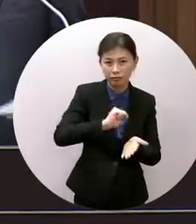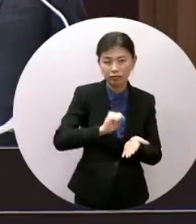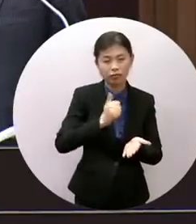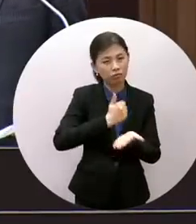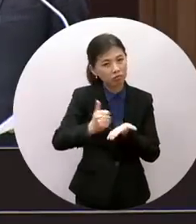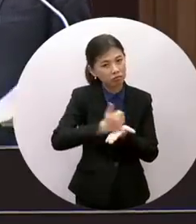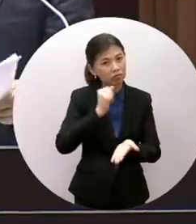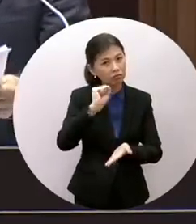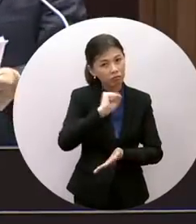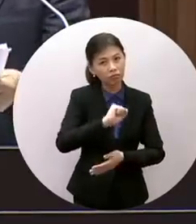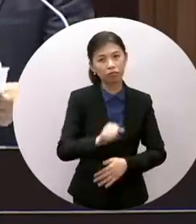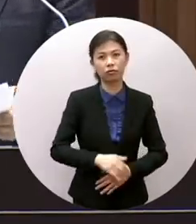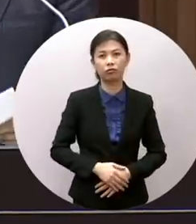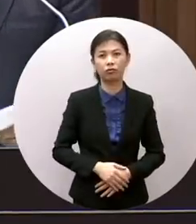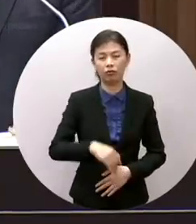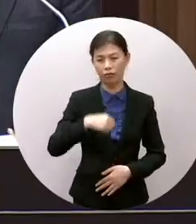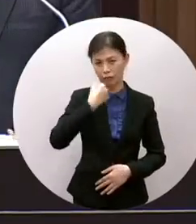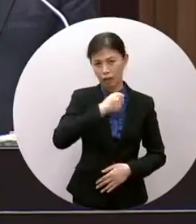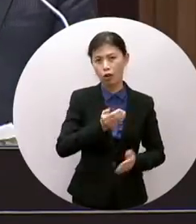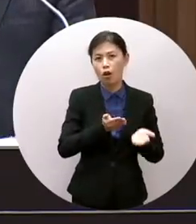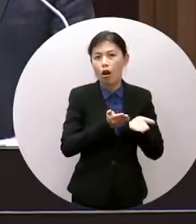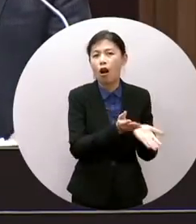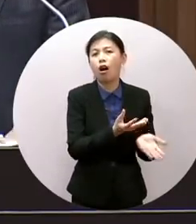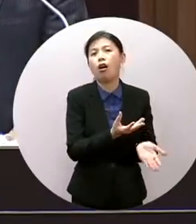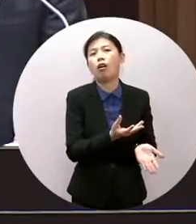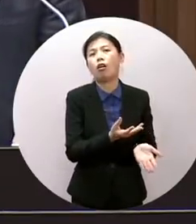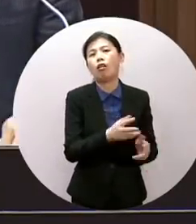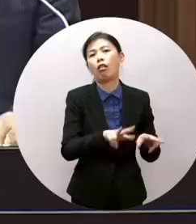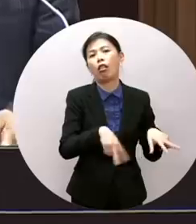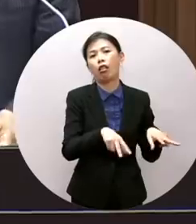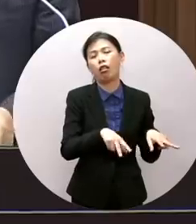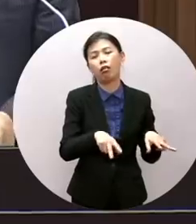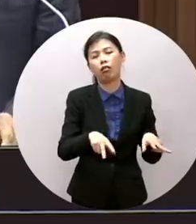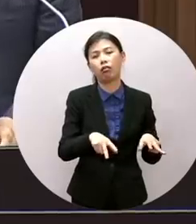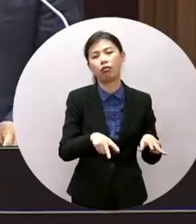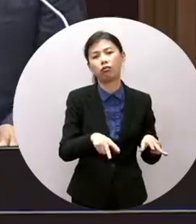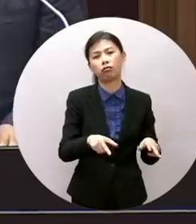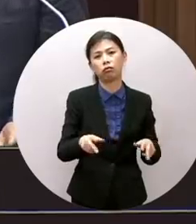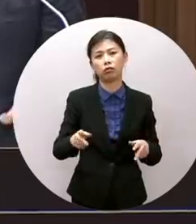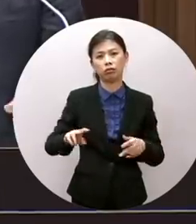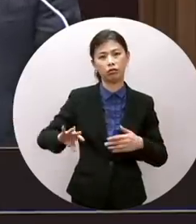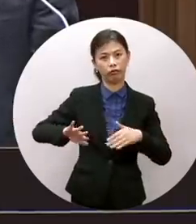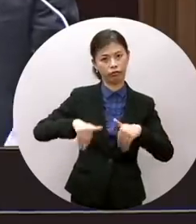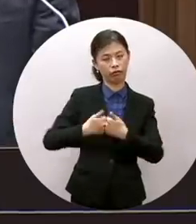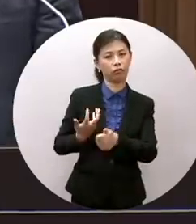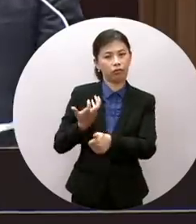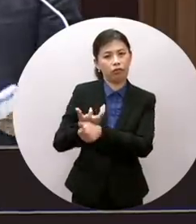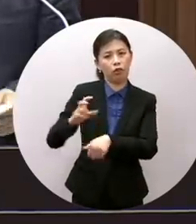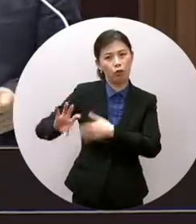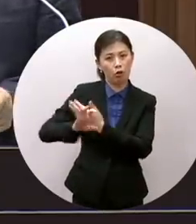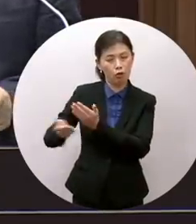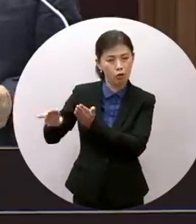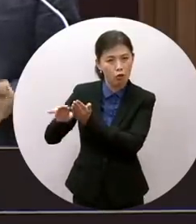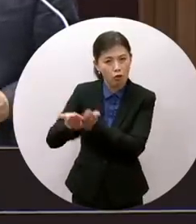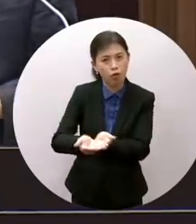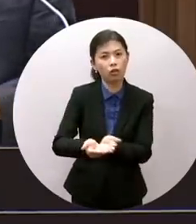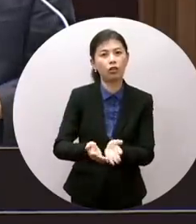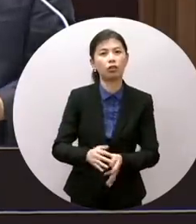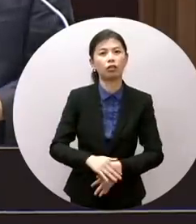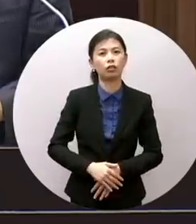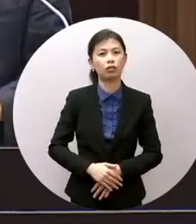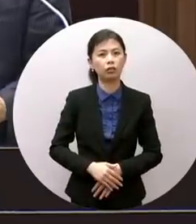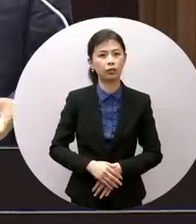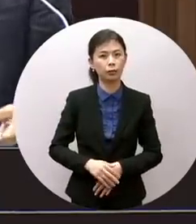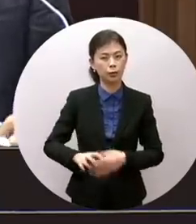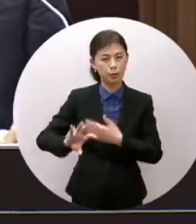船没事做，都看到外国的船籍啊，一个一个跑进来，在国内的。已经在等着、要吃这